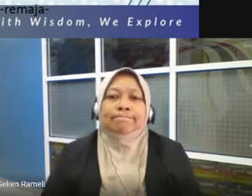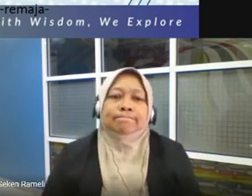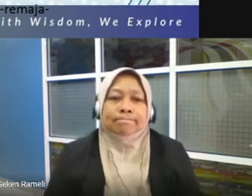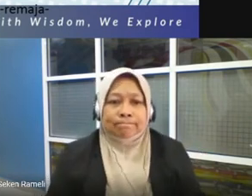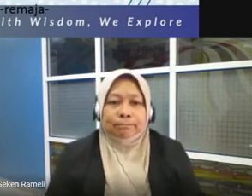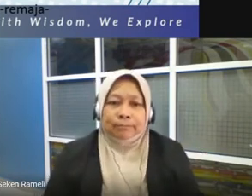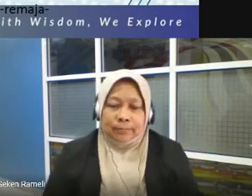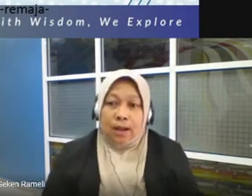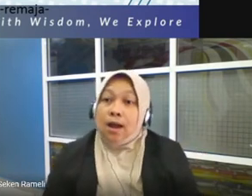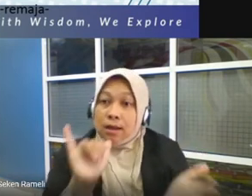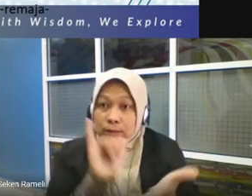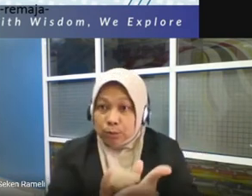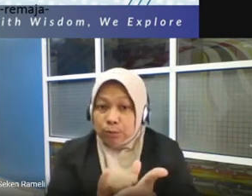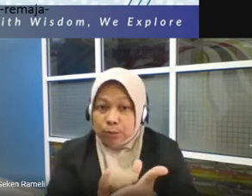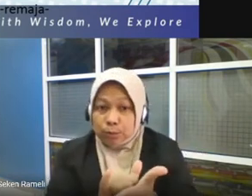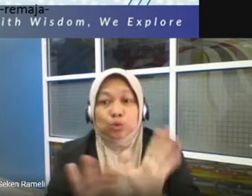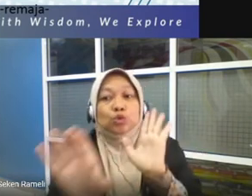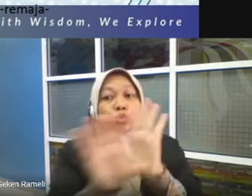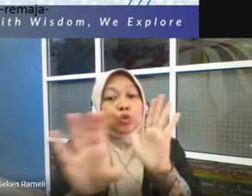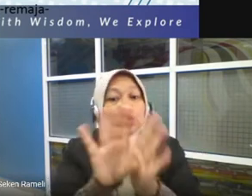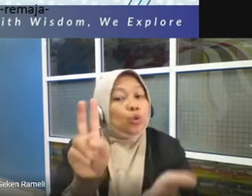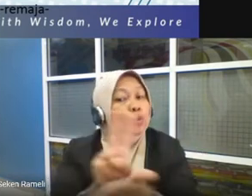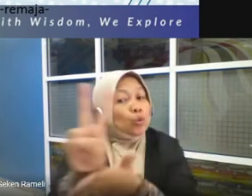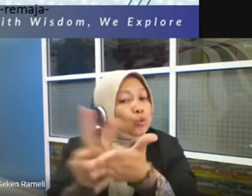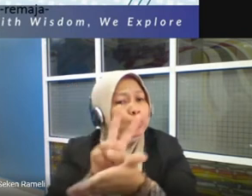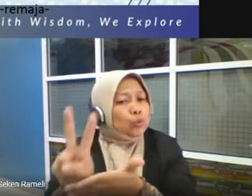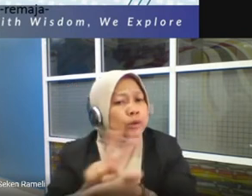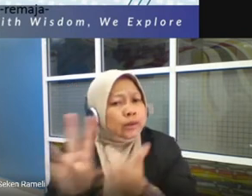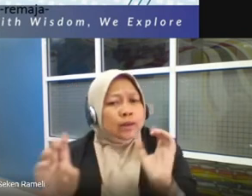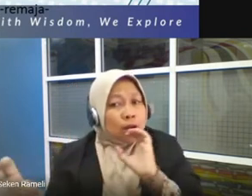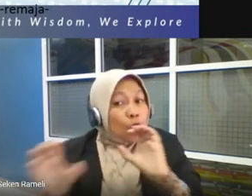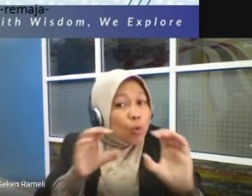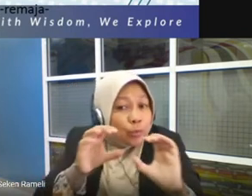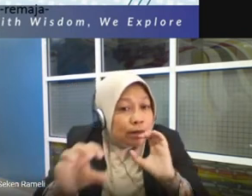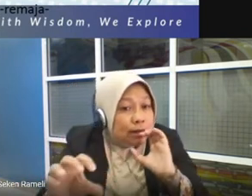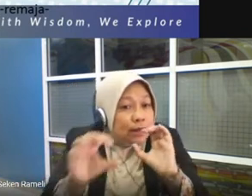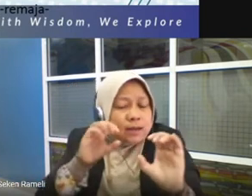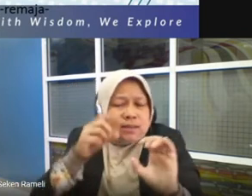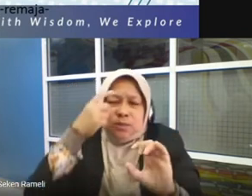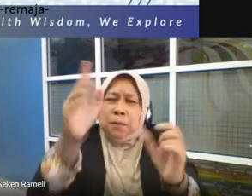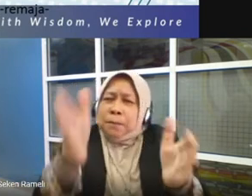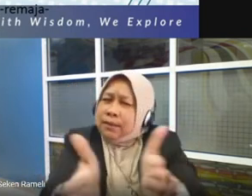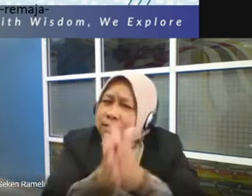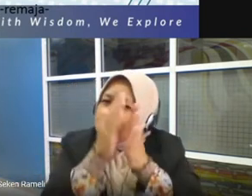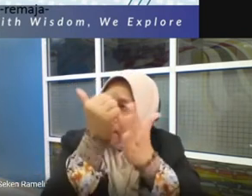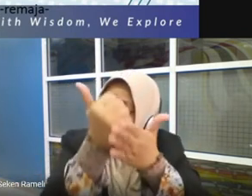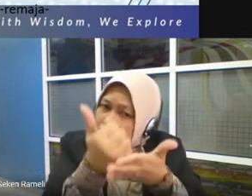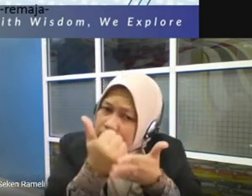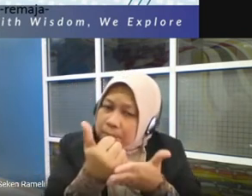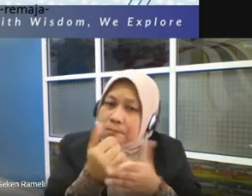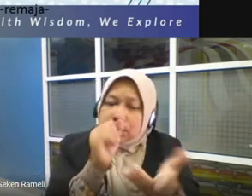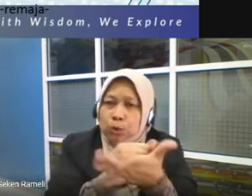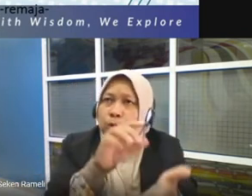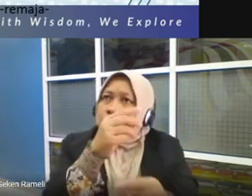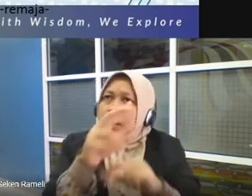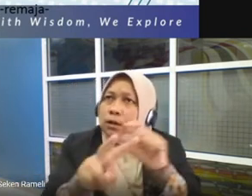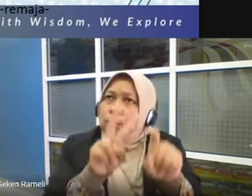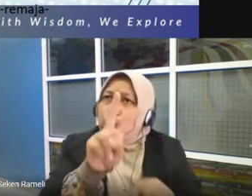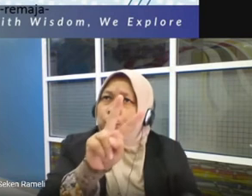Okay, itu dia contoh video, apa ni, contoh komunikasi untuk memohon bantuan. Kejadian ini berlaku pada